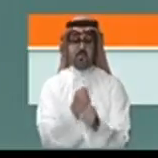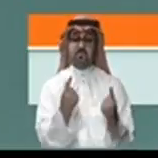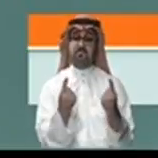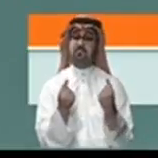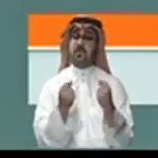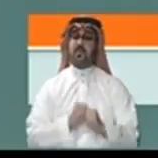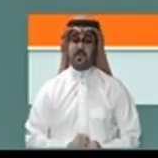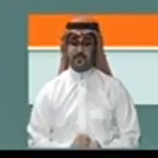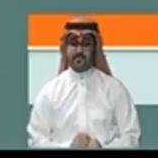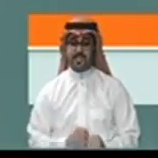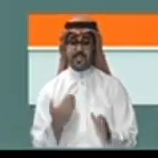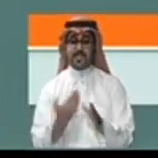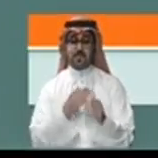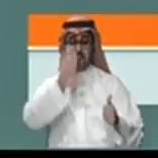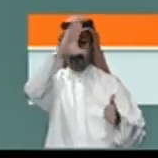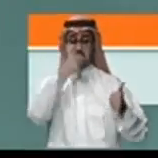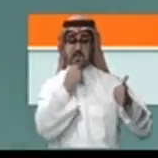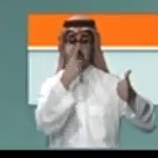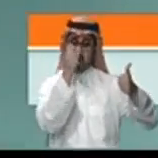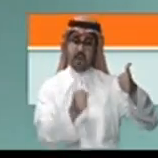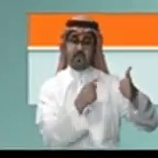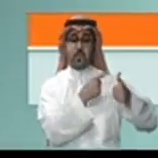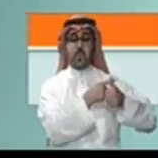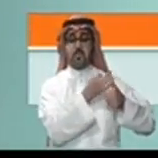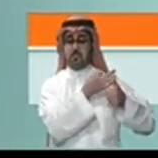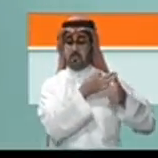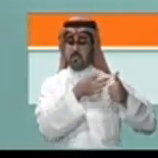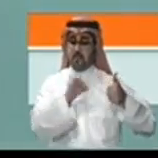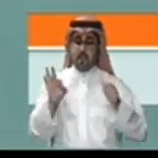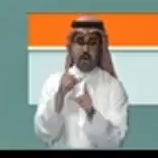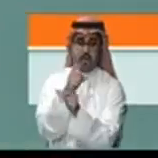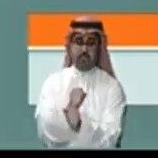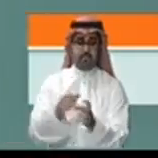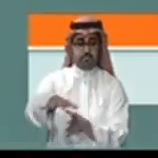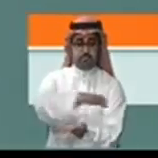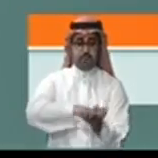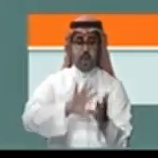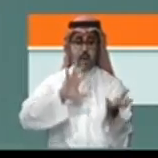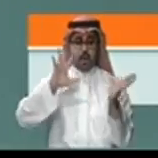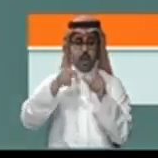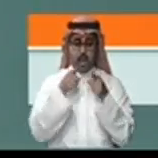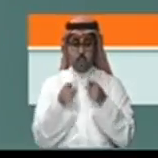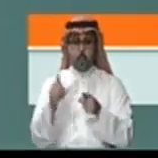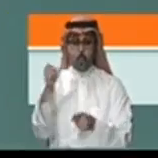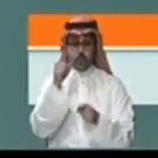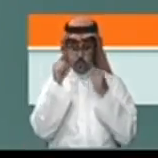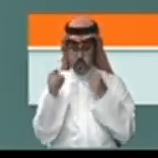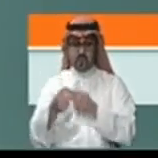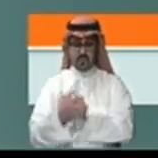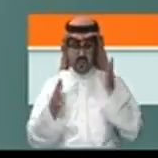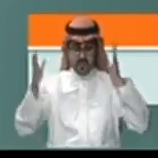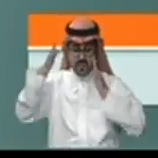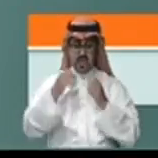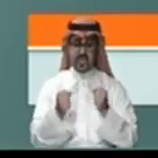من لفتات مقامه الكريم لأبنائه المسلمين في شتى بقاع الأرض، ولا شك أن ما أمر